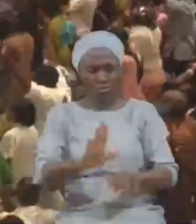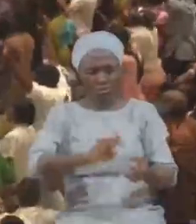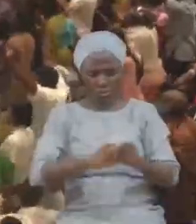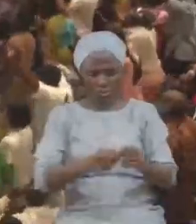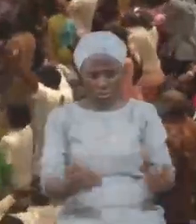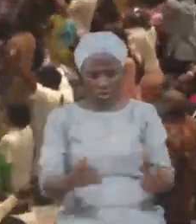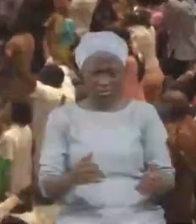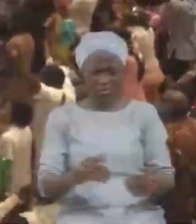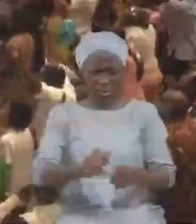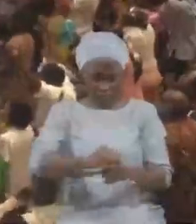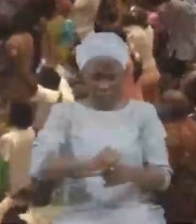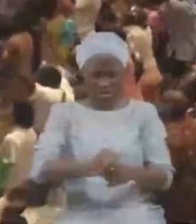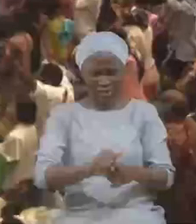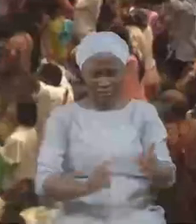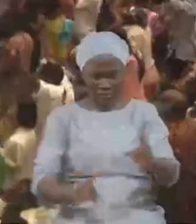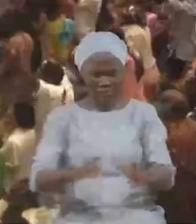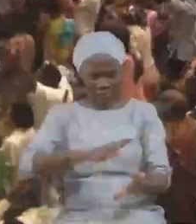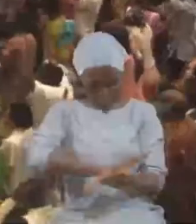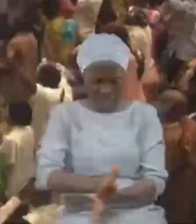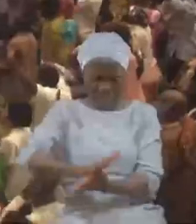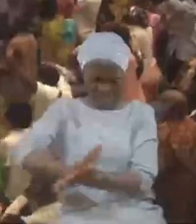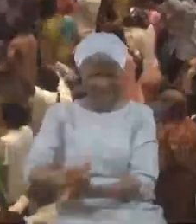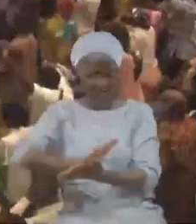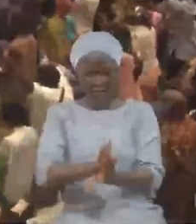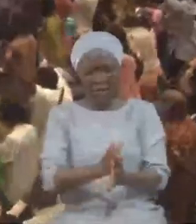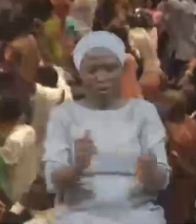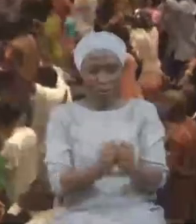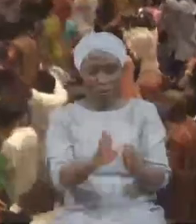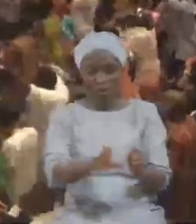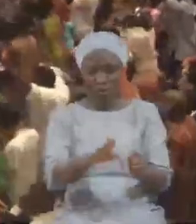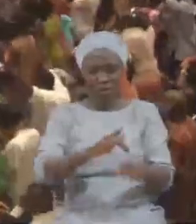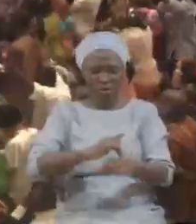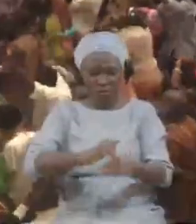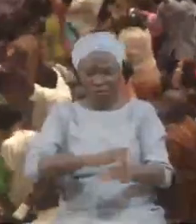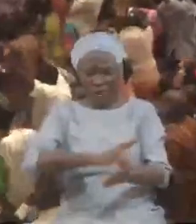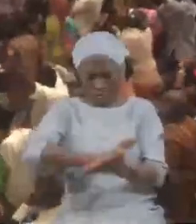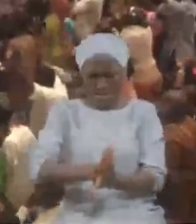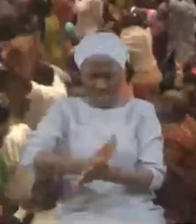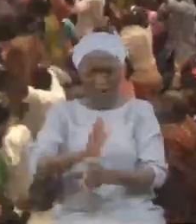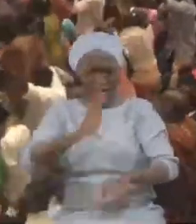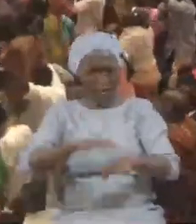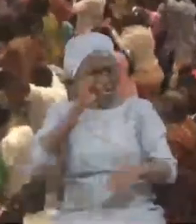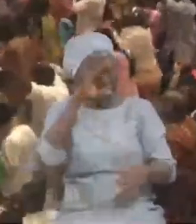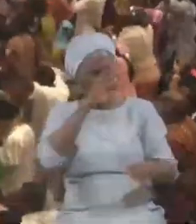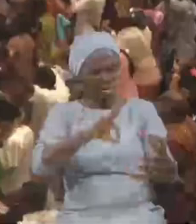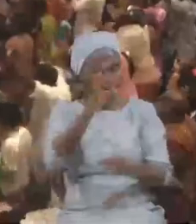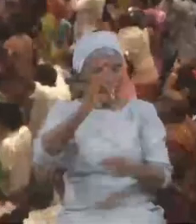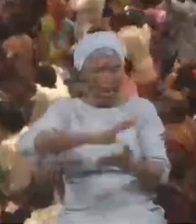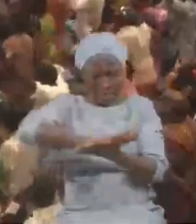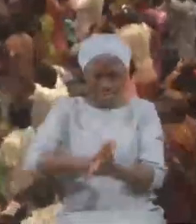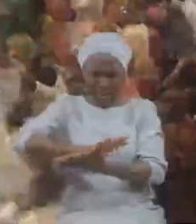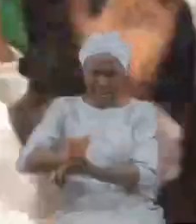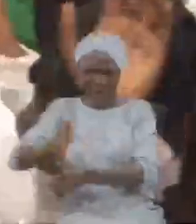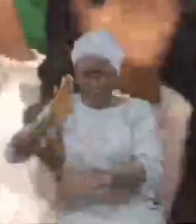cela. Piétinez vos problèmes. Piétinez, piétinez, piétinez ces démons-là. Piétinez, piétinez